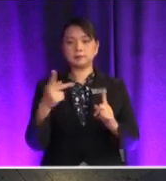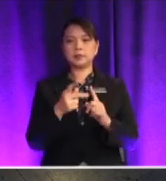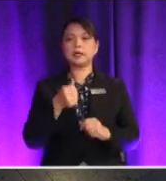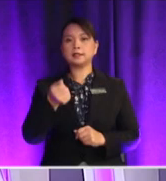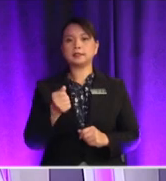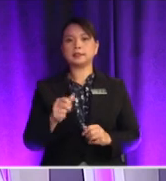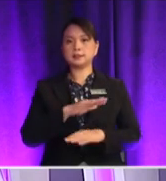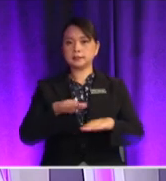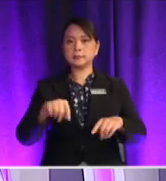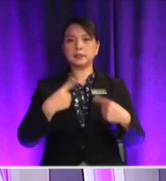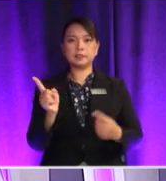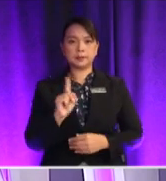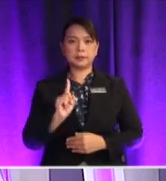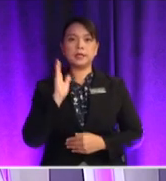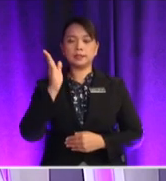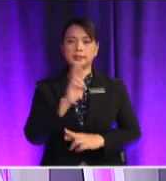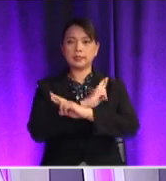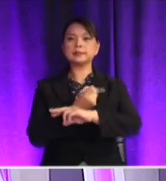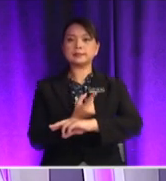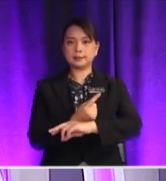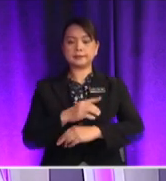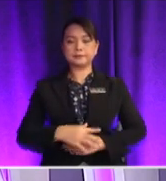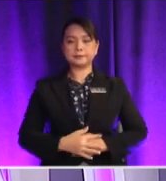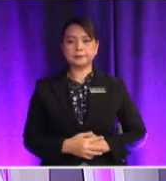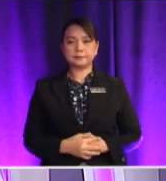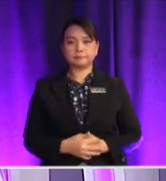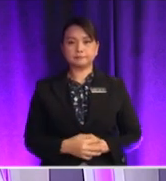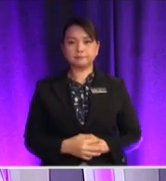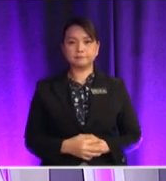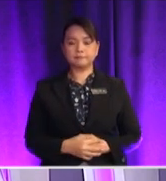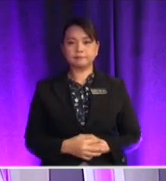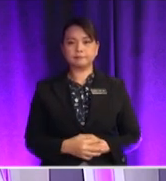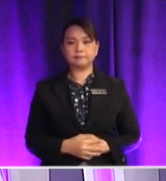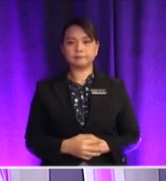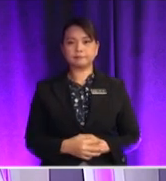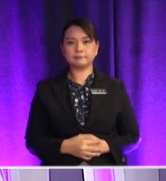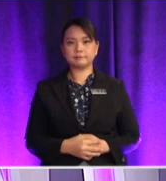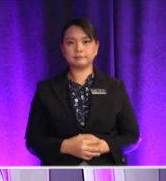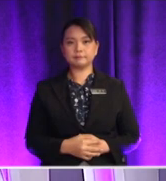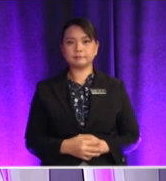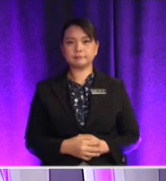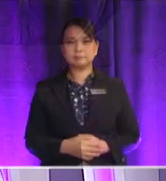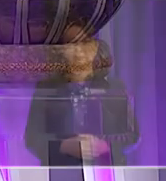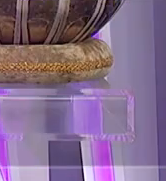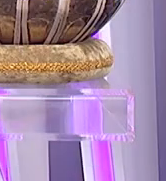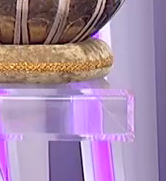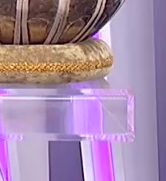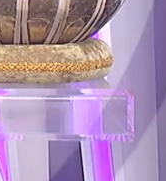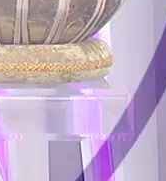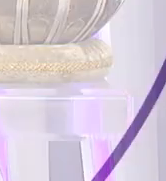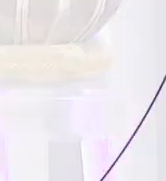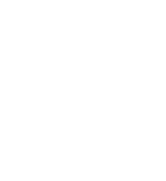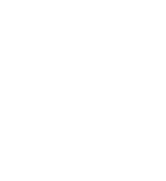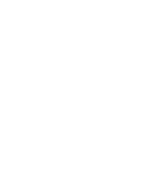jangan ke mana-mana. Kita nak berhenti rehat dulu. Selepas ini, kita akan kembali lagi semuanya selepas ini.